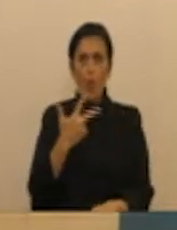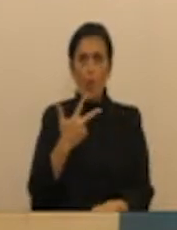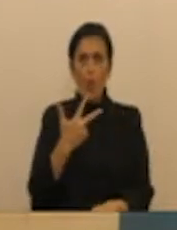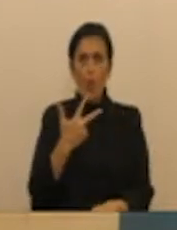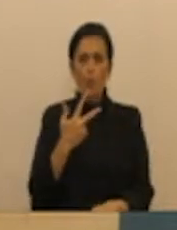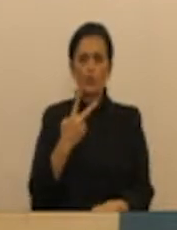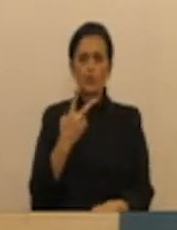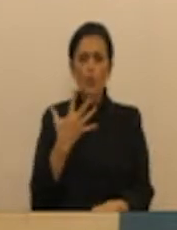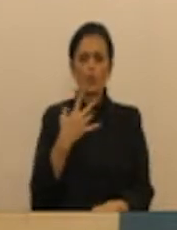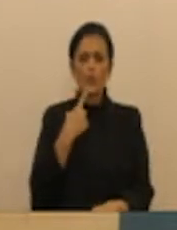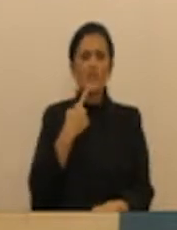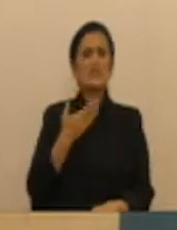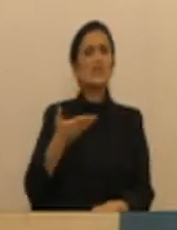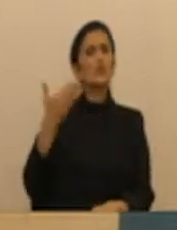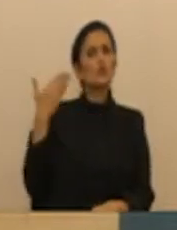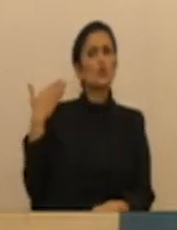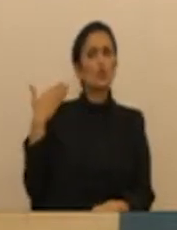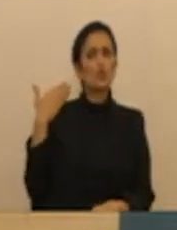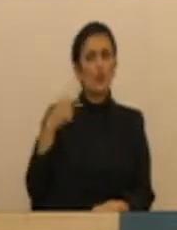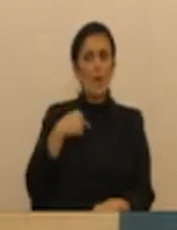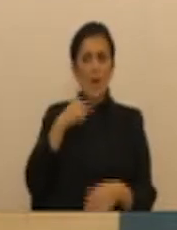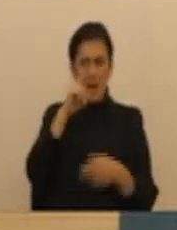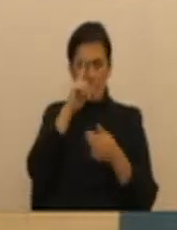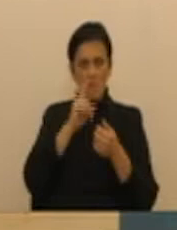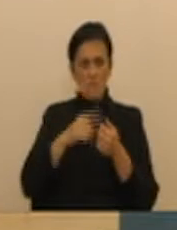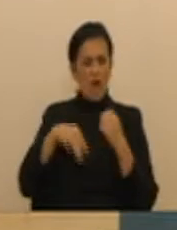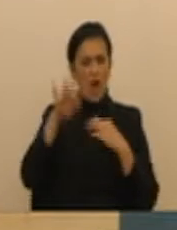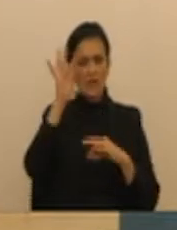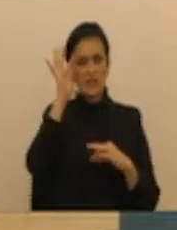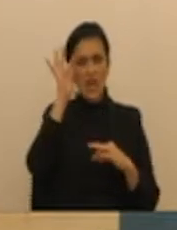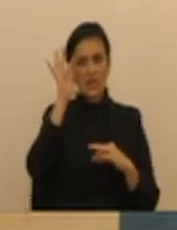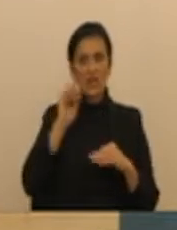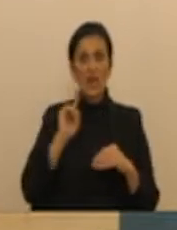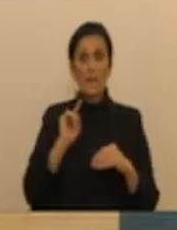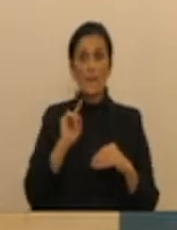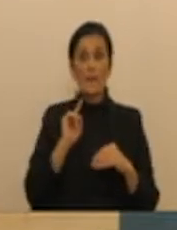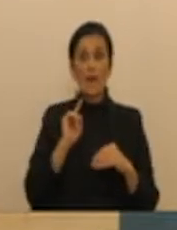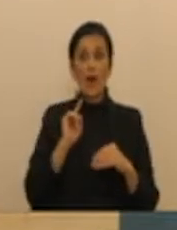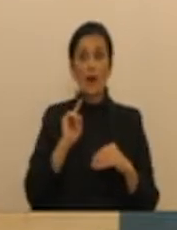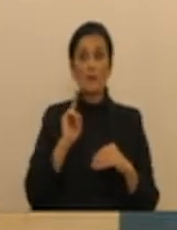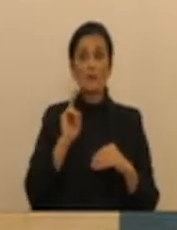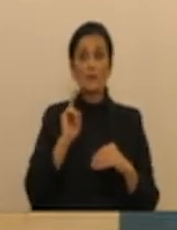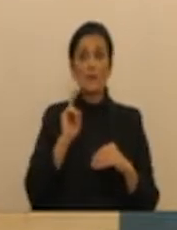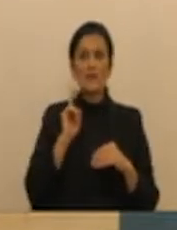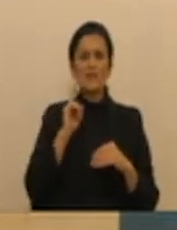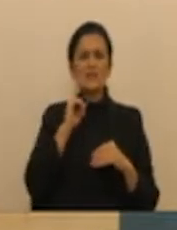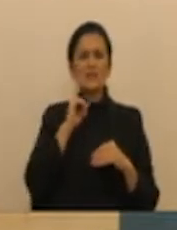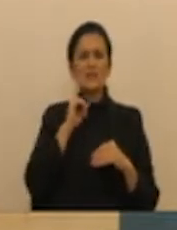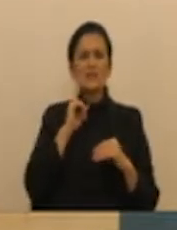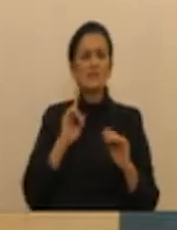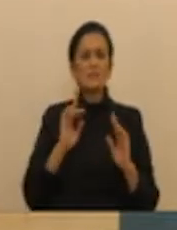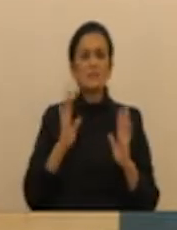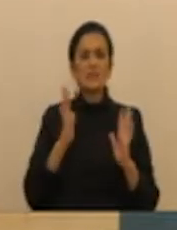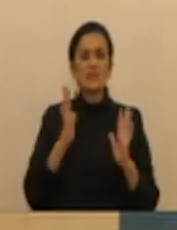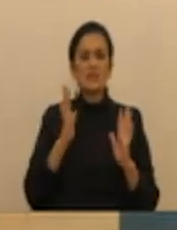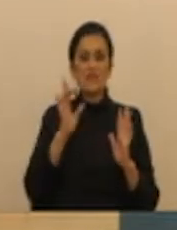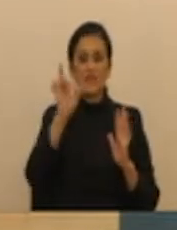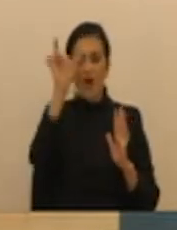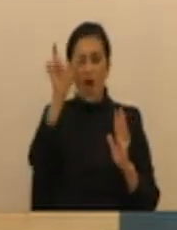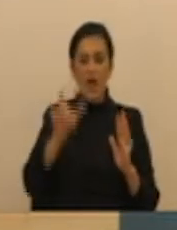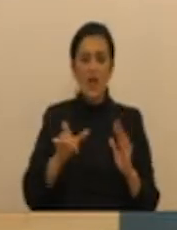30-25 წლის უკან და მე მახსენდება ის წყინვალე დიპლომატები,